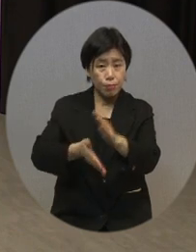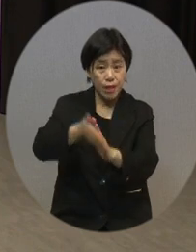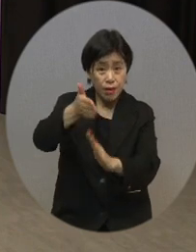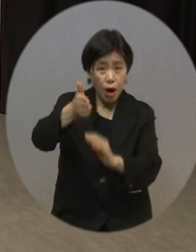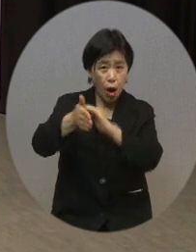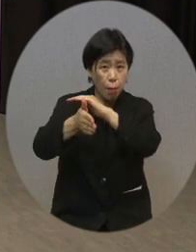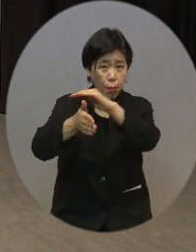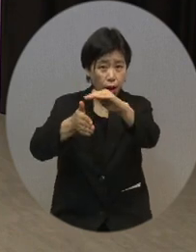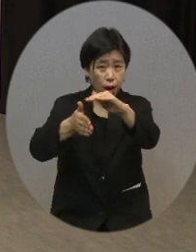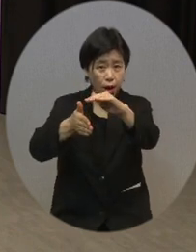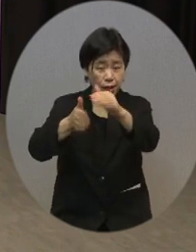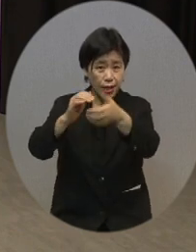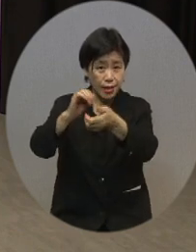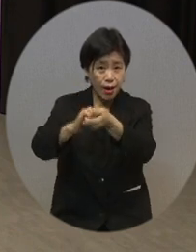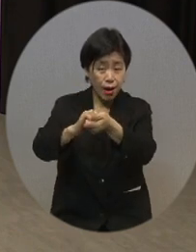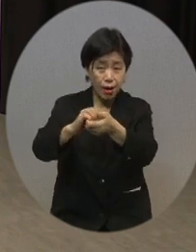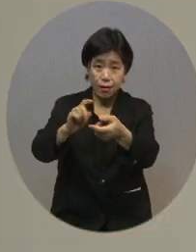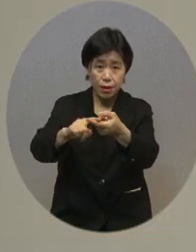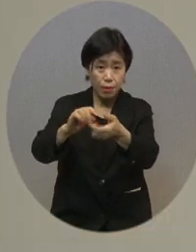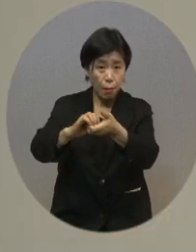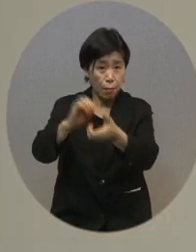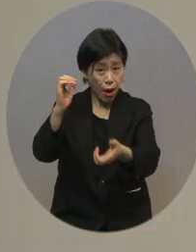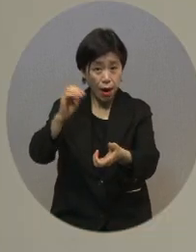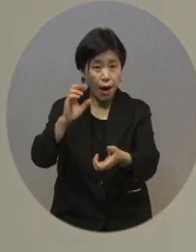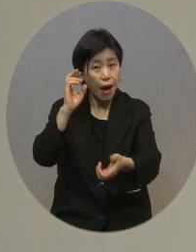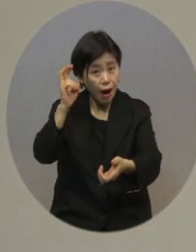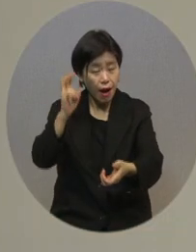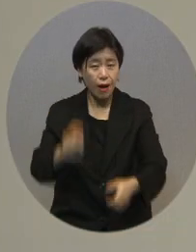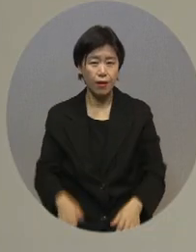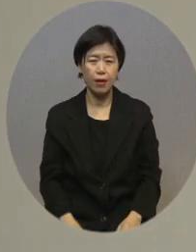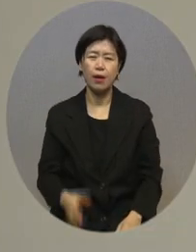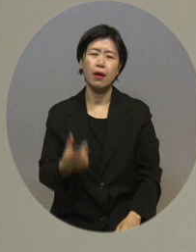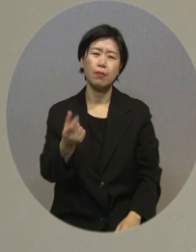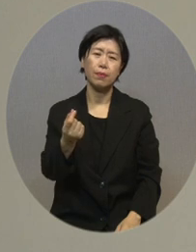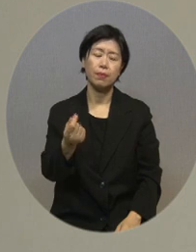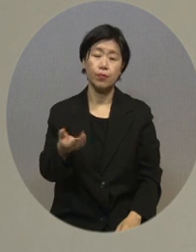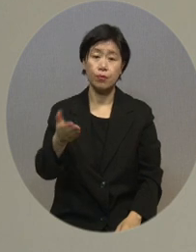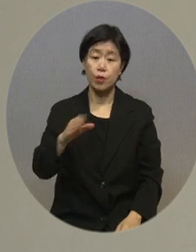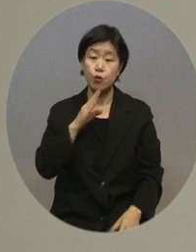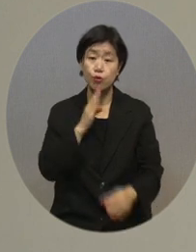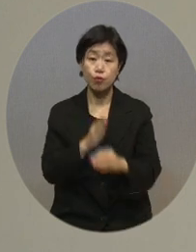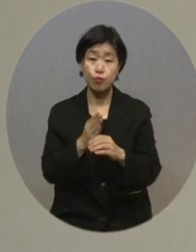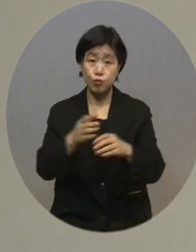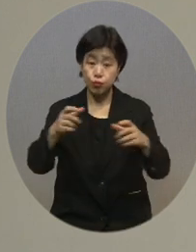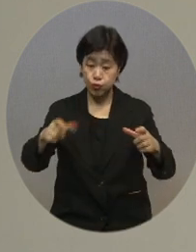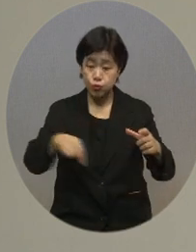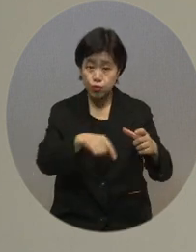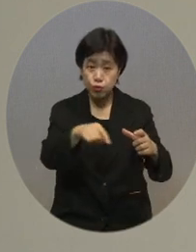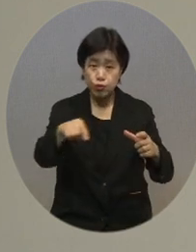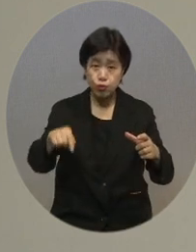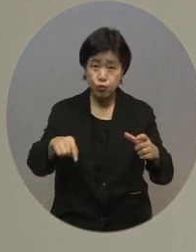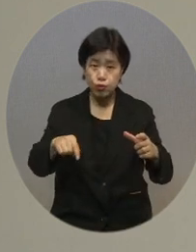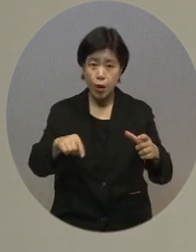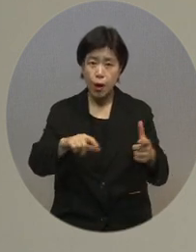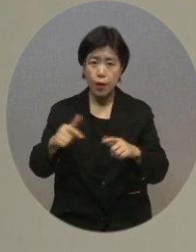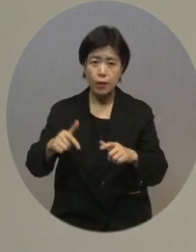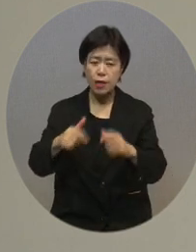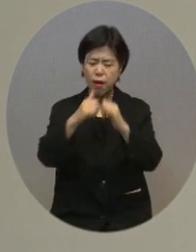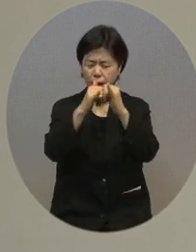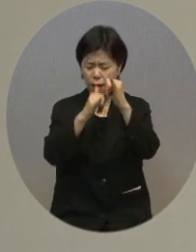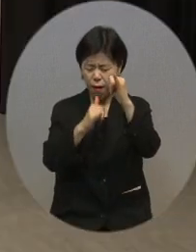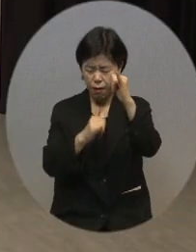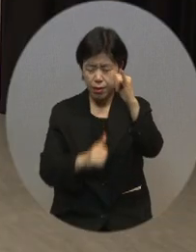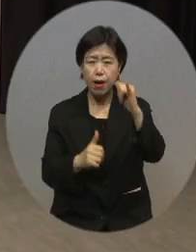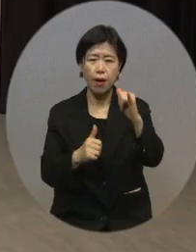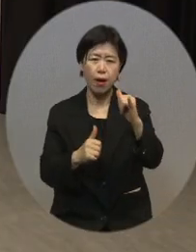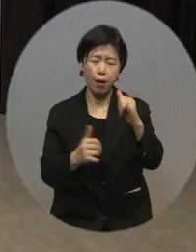아주 긴 역사를 가지고 있습니다. 그렇죠. 그래서 대한민국 어느 국민도 중구와 작은 인연들이 있을 거라고 저는 생각을 네.